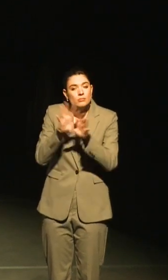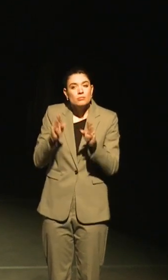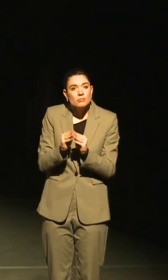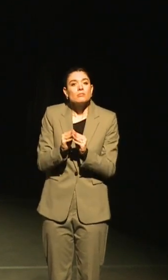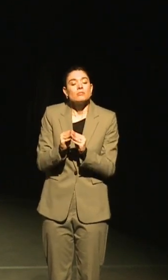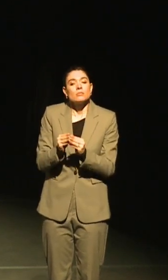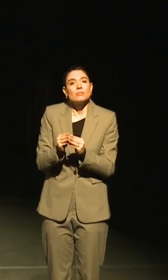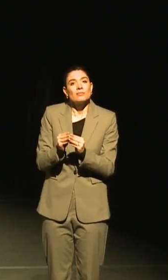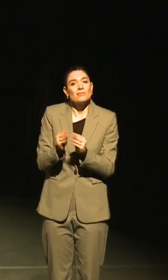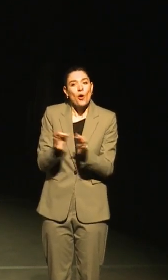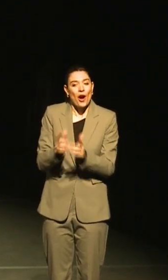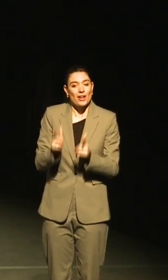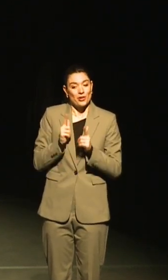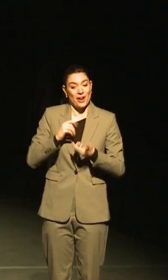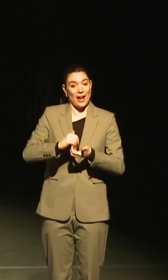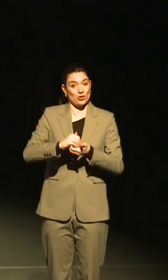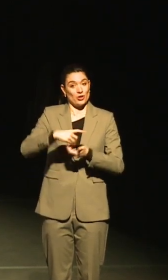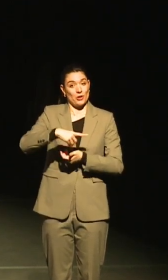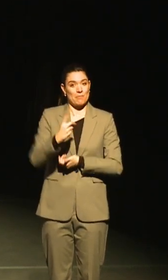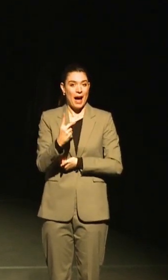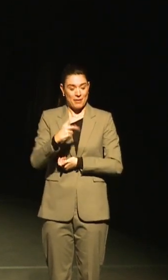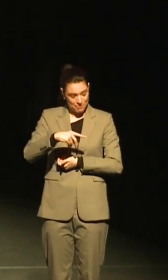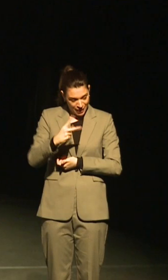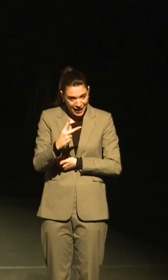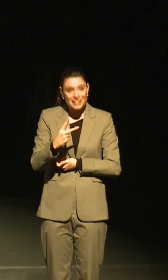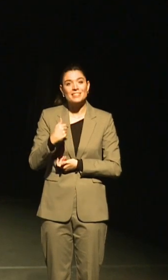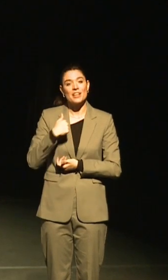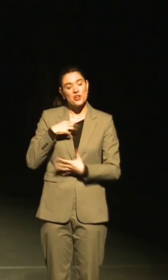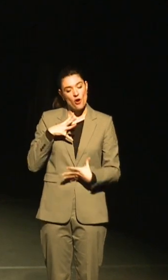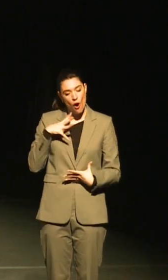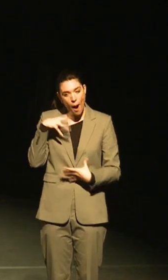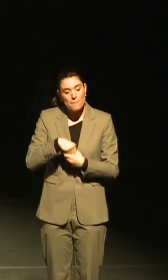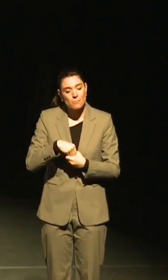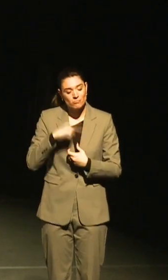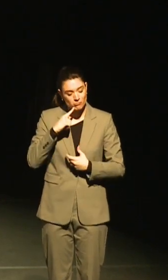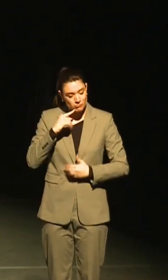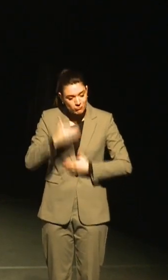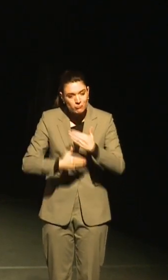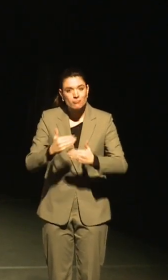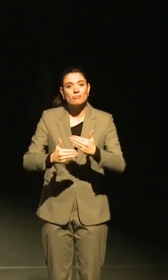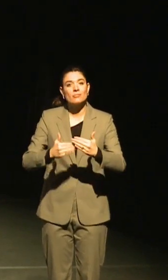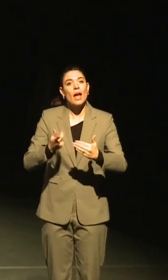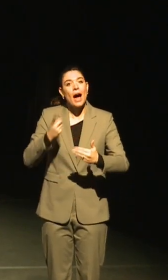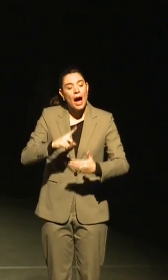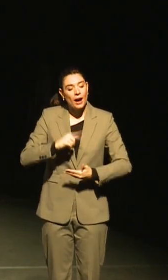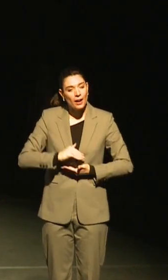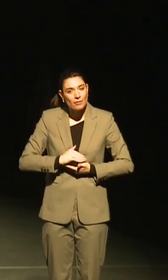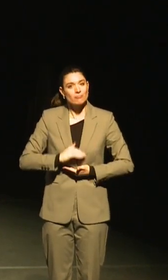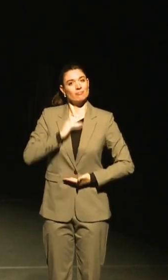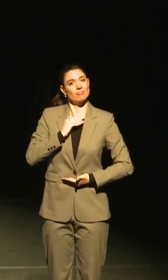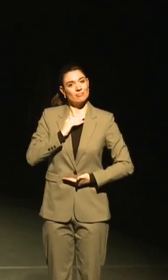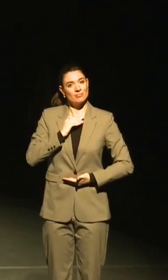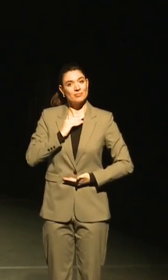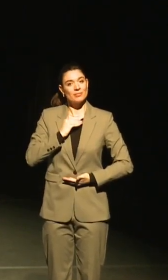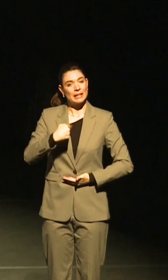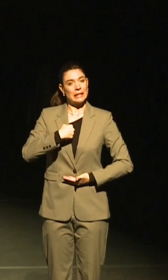meglio all'interno di questa associazione Ma crescessi come persona crescesse anche nella mia sensibilità e nella mia